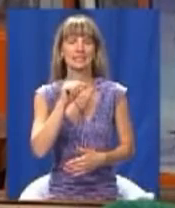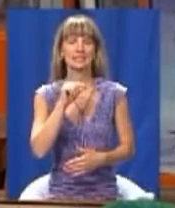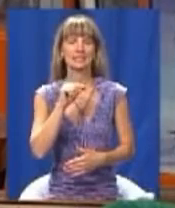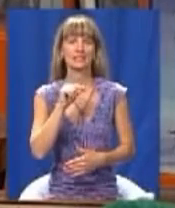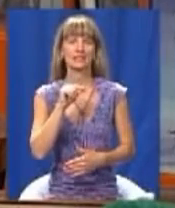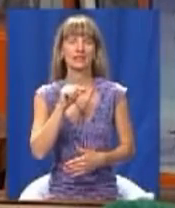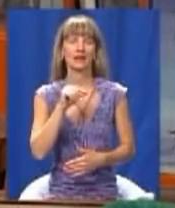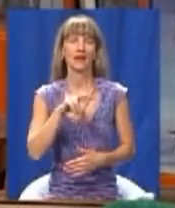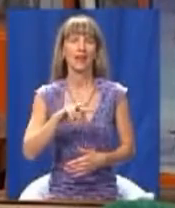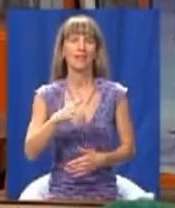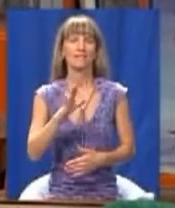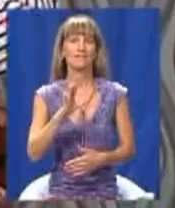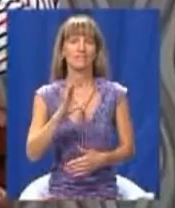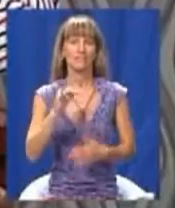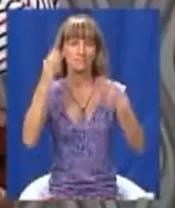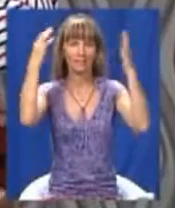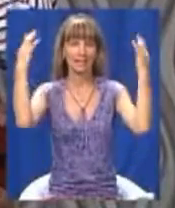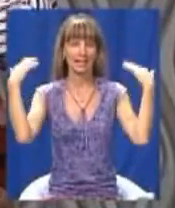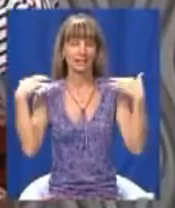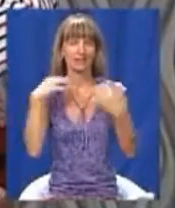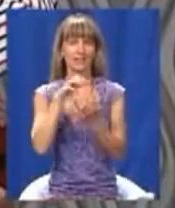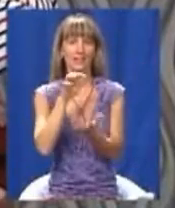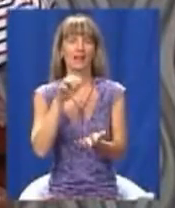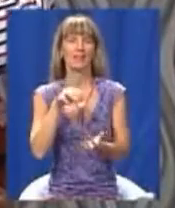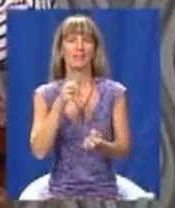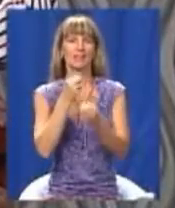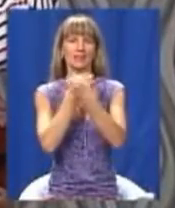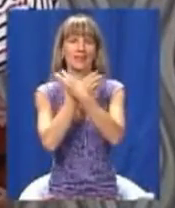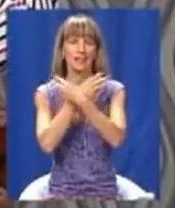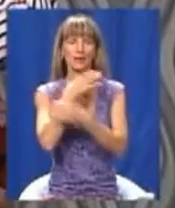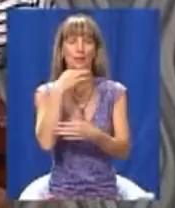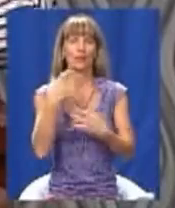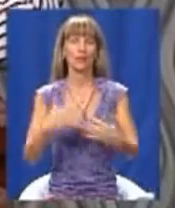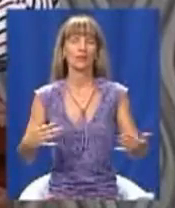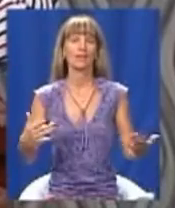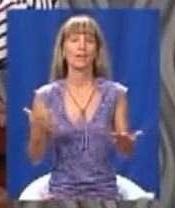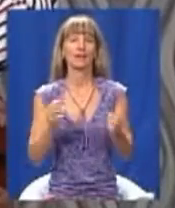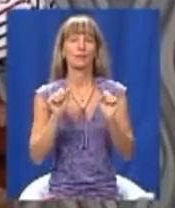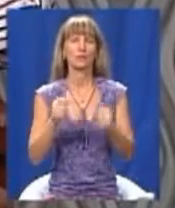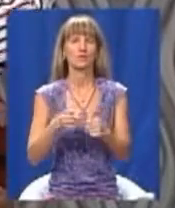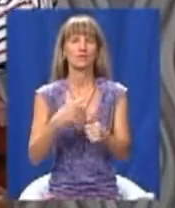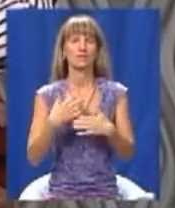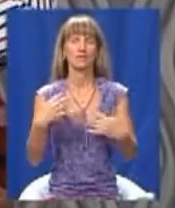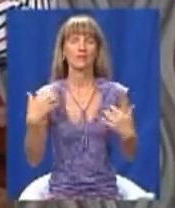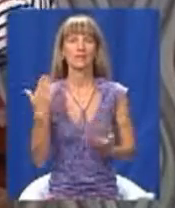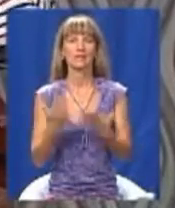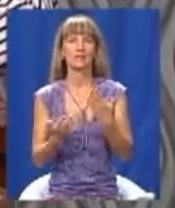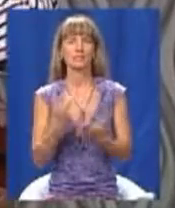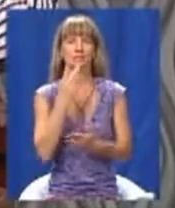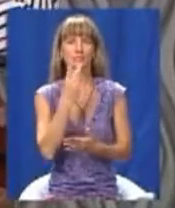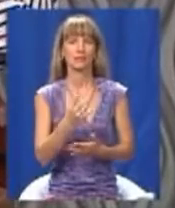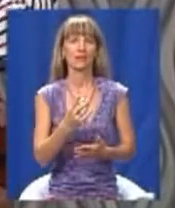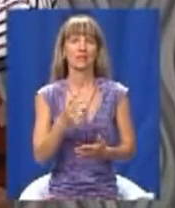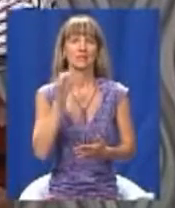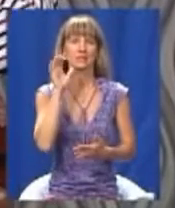льви, тигри. Ну, все правильно. Загалом дуже величезний це такий обсяг тварин, яких можна назвати тваринами. І якщо звернутися до таких